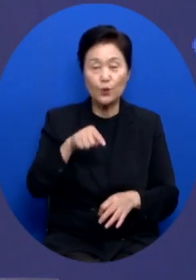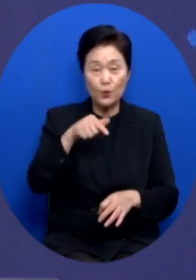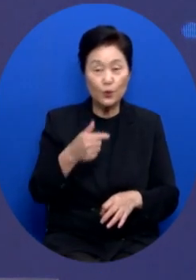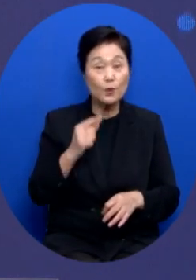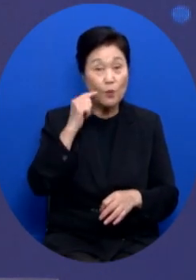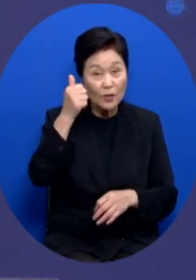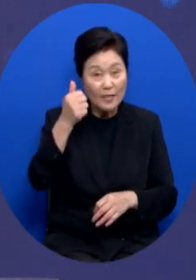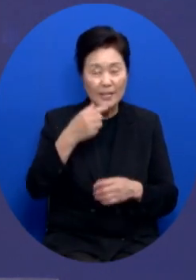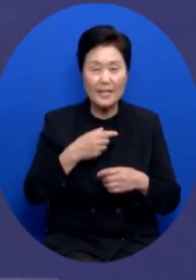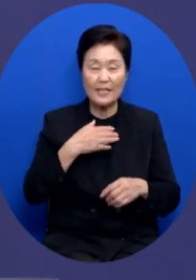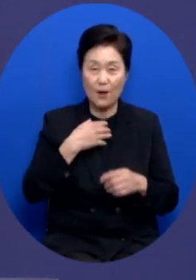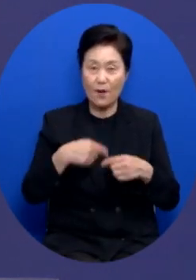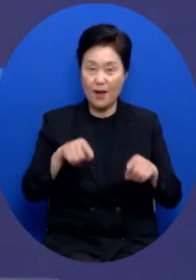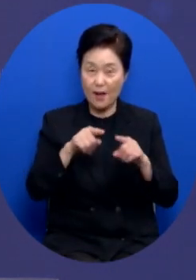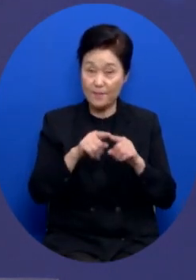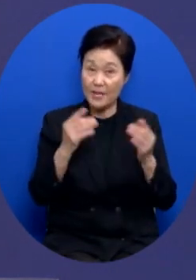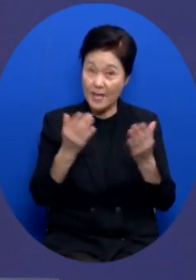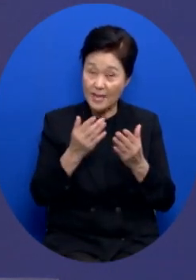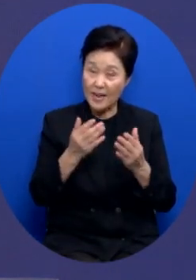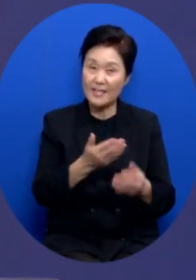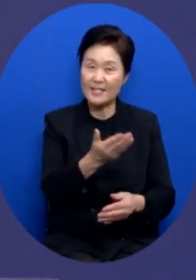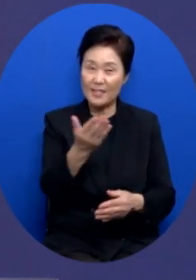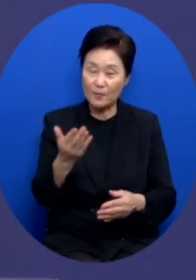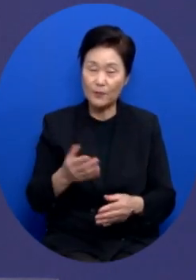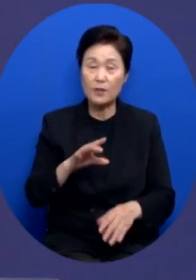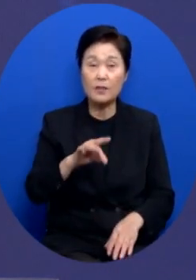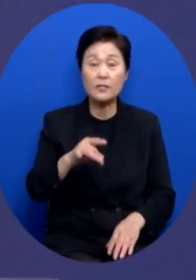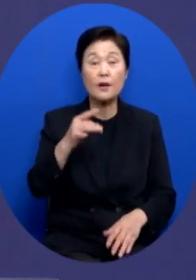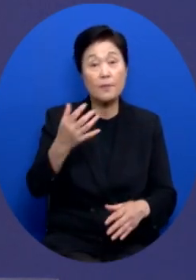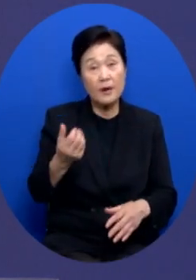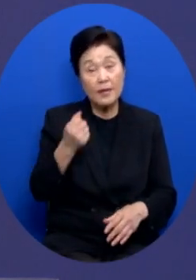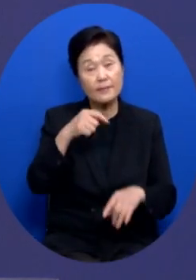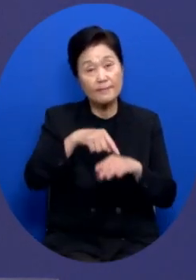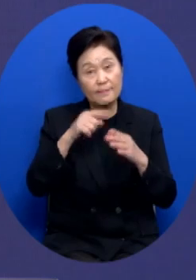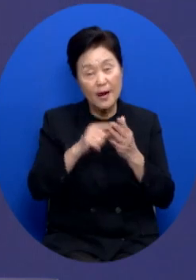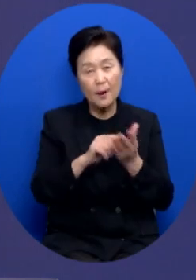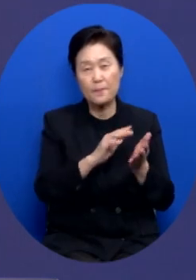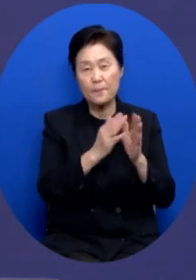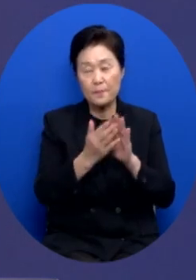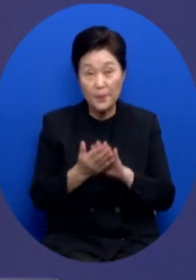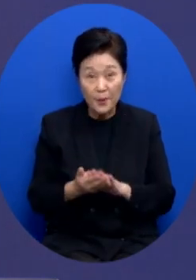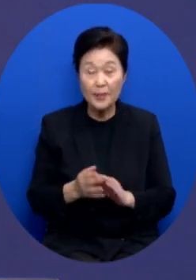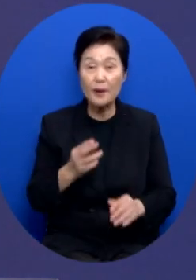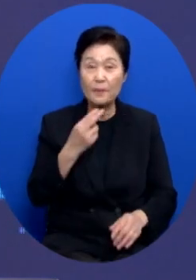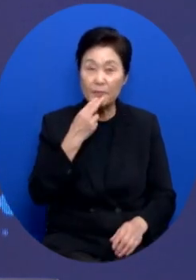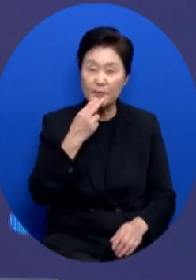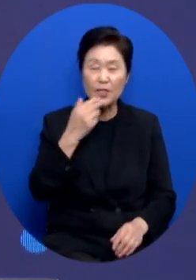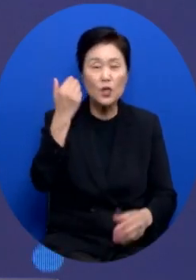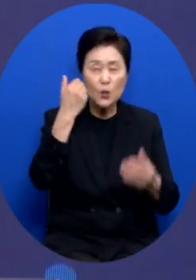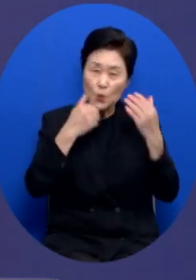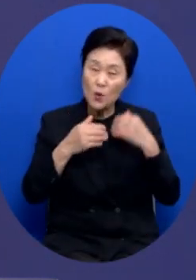저와 여러분, 처음에 마음이 변치 않고 누군가가 우리를 높여줄 때에